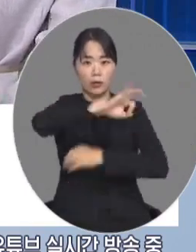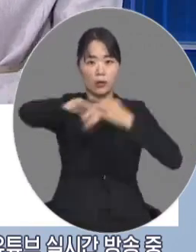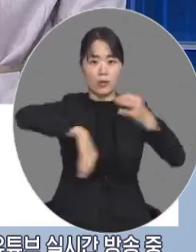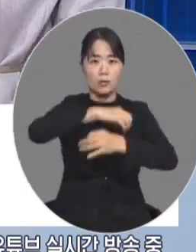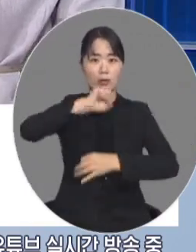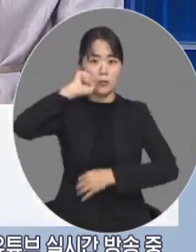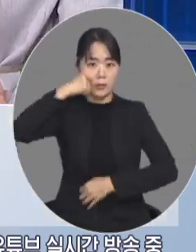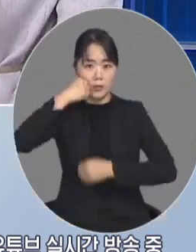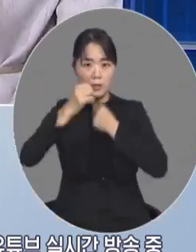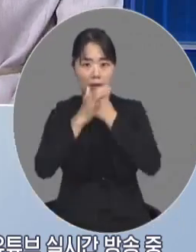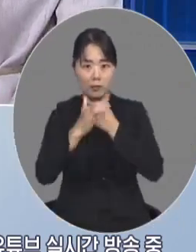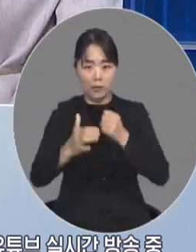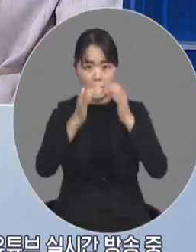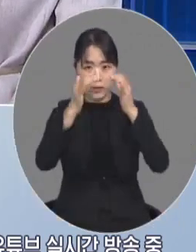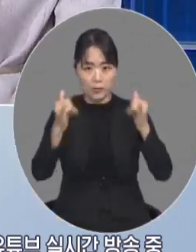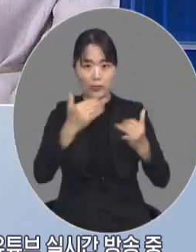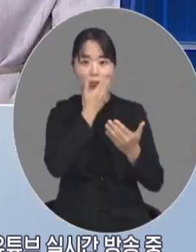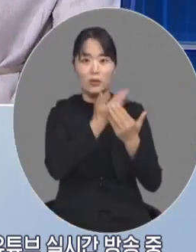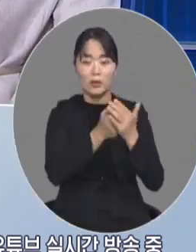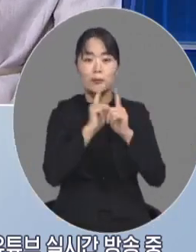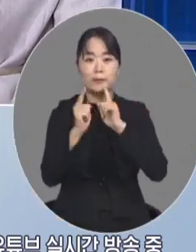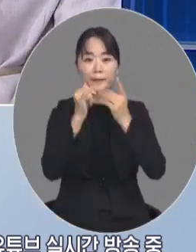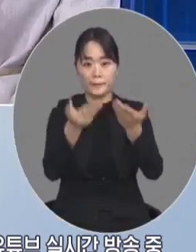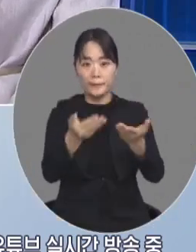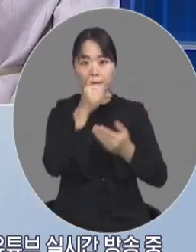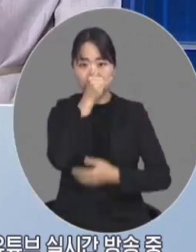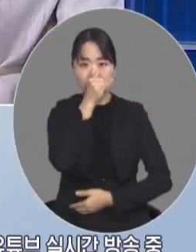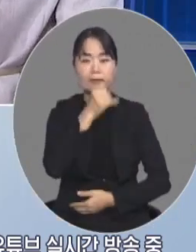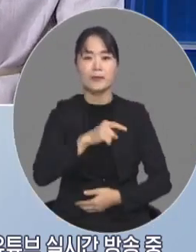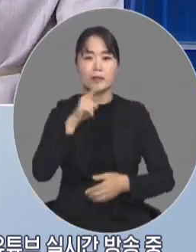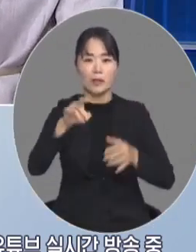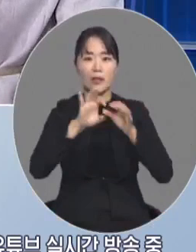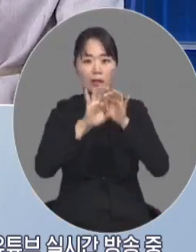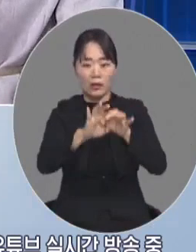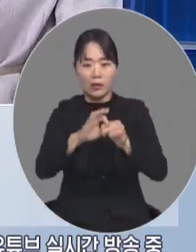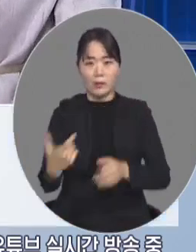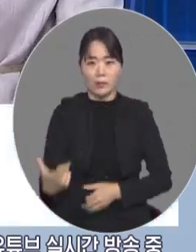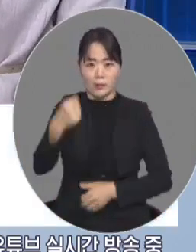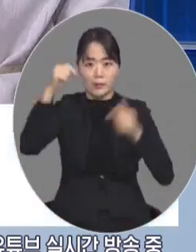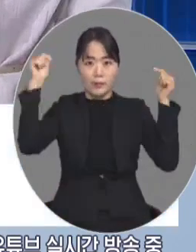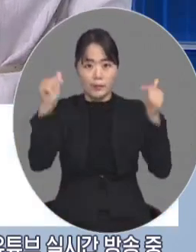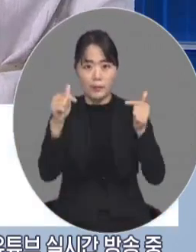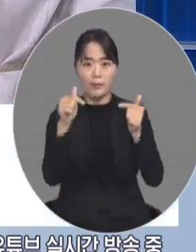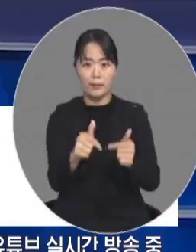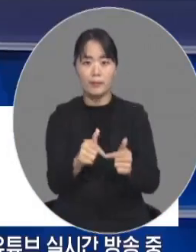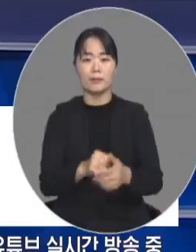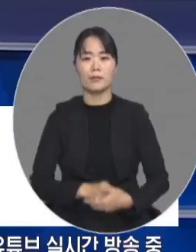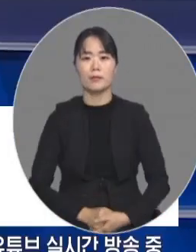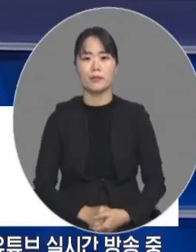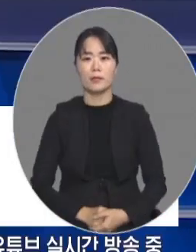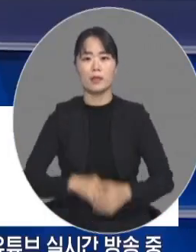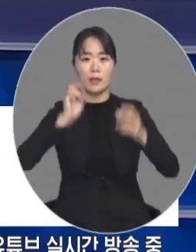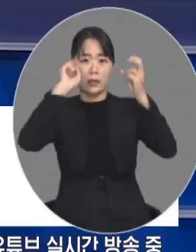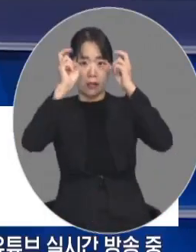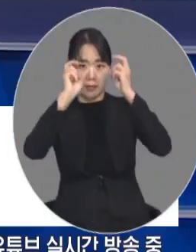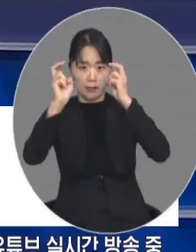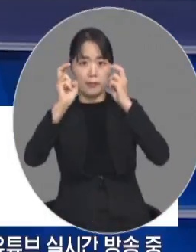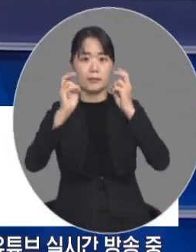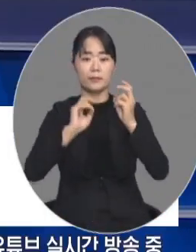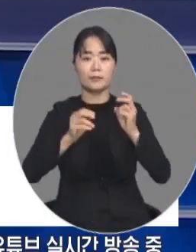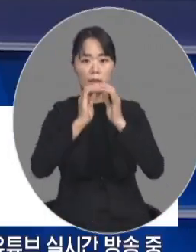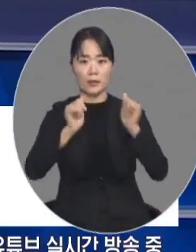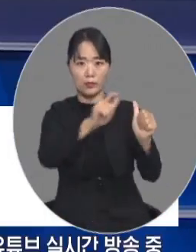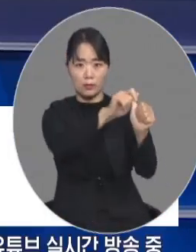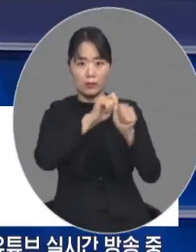국력이라고 하잖아요. 그런데 그런 문제보다는 이 인구 감소가 급속도로 지속이 된다면 기업의 구인난이나